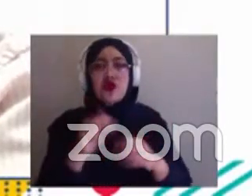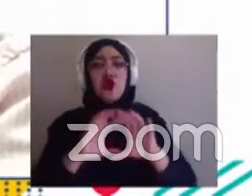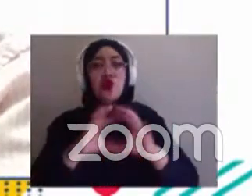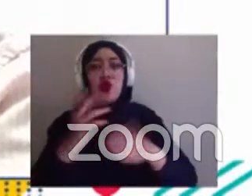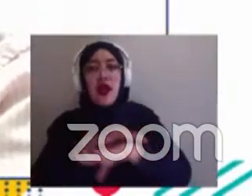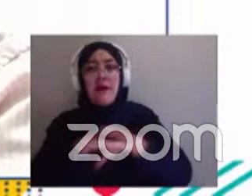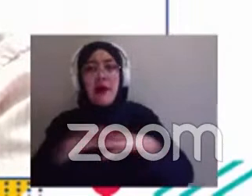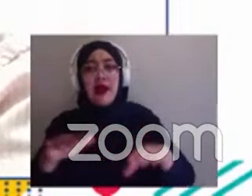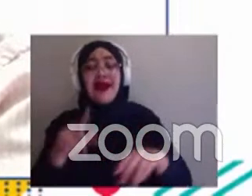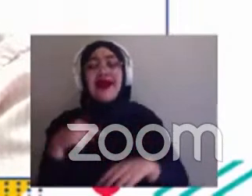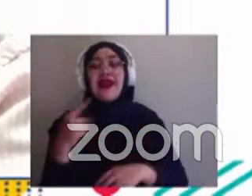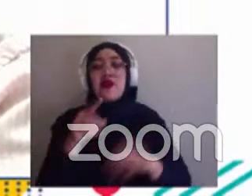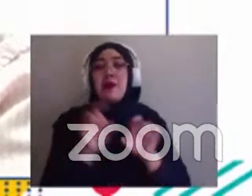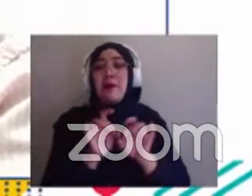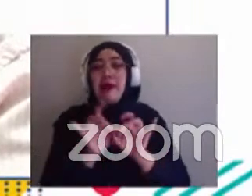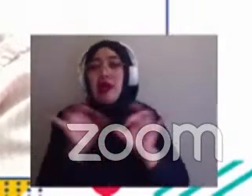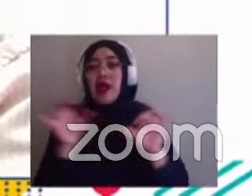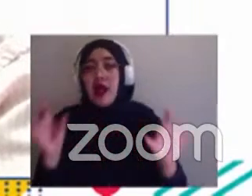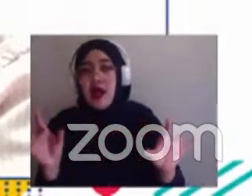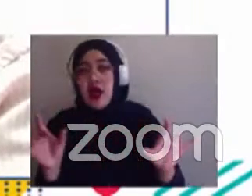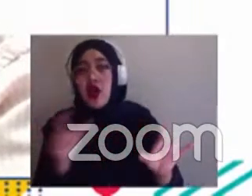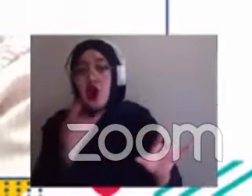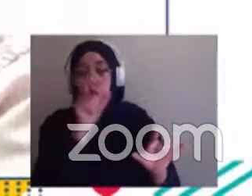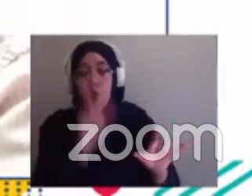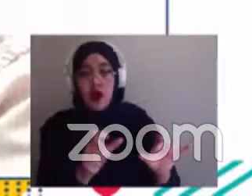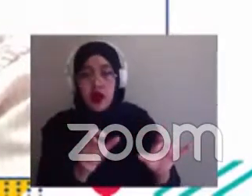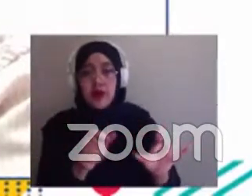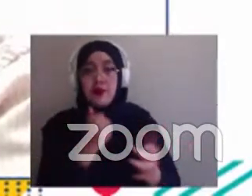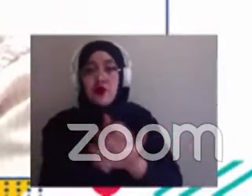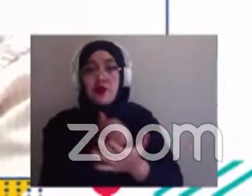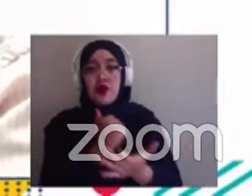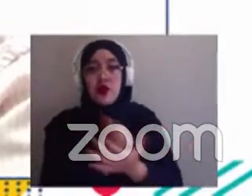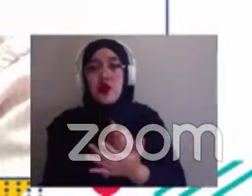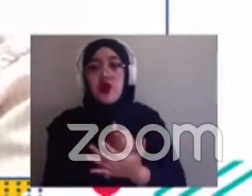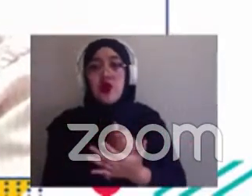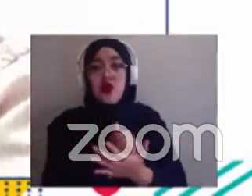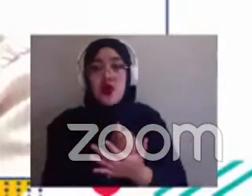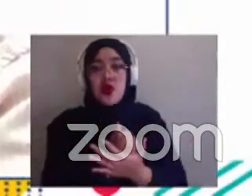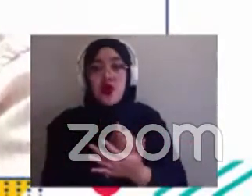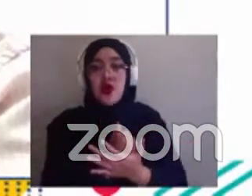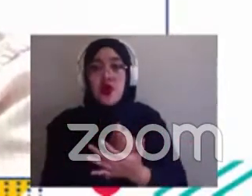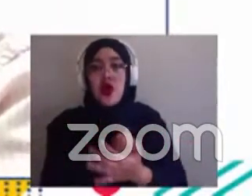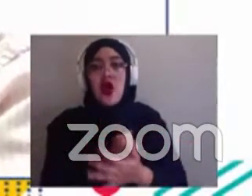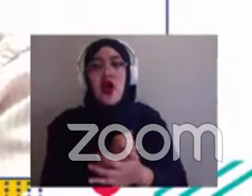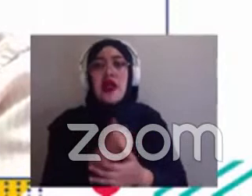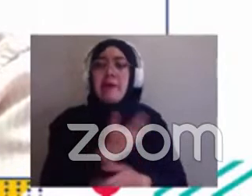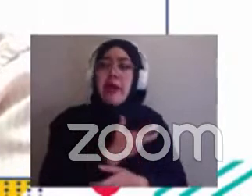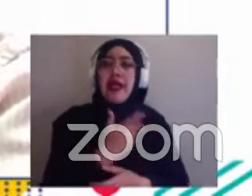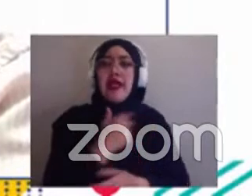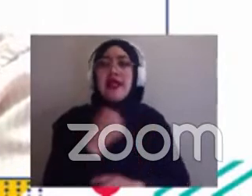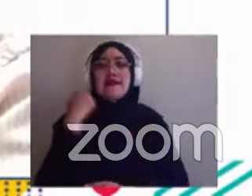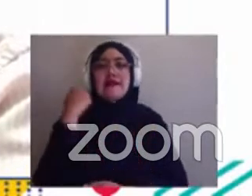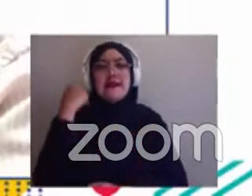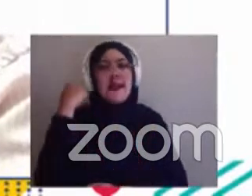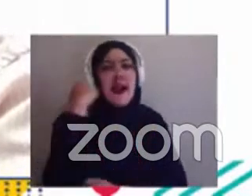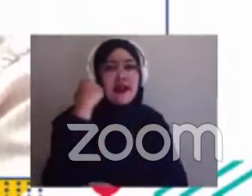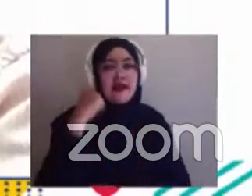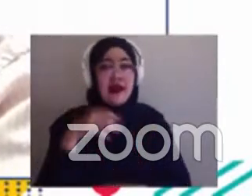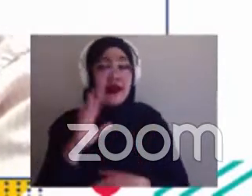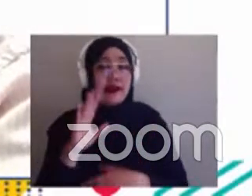membedakan ada para peretas yang memang punya niat kriminal, kemudian punya niat bahkan